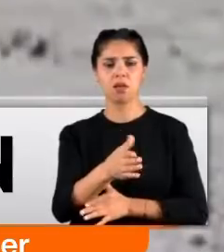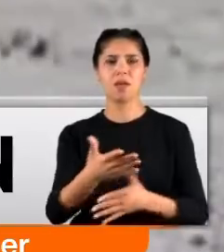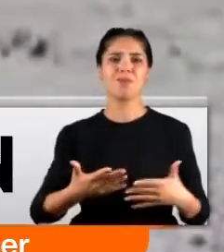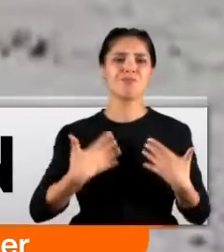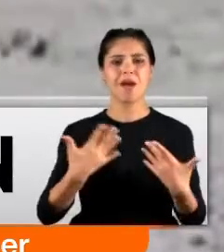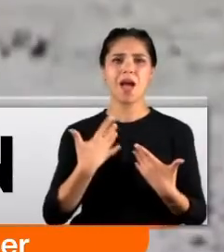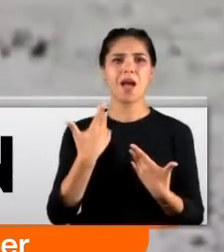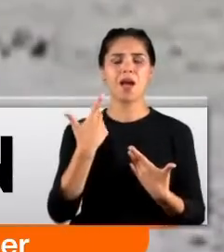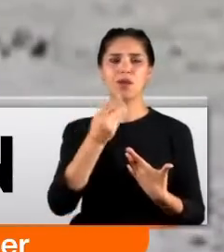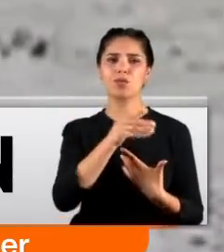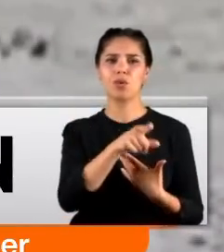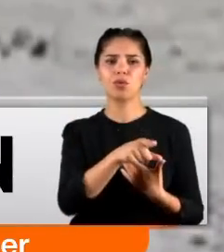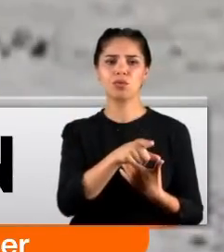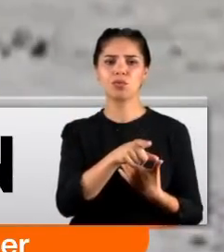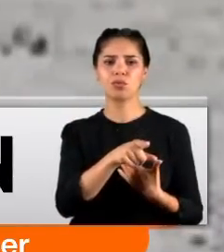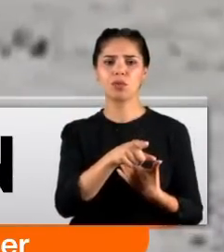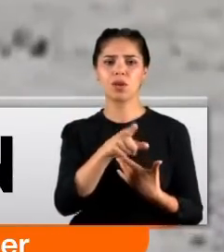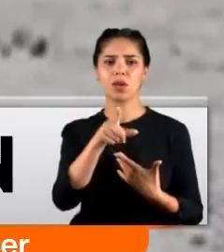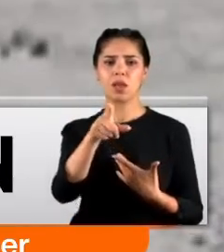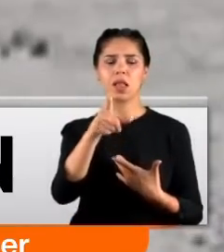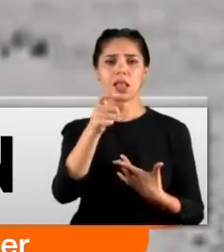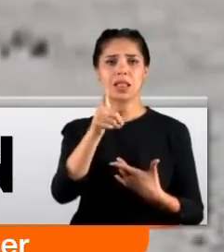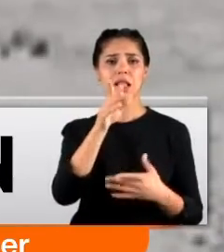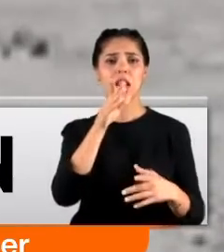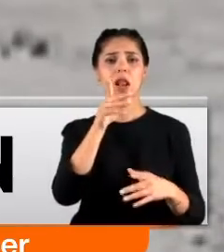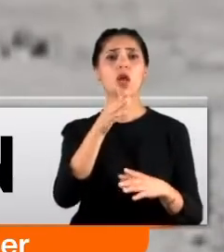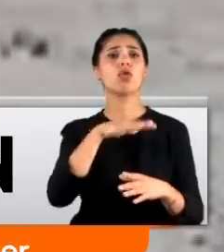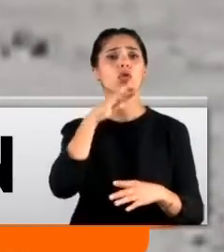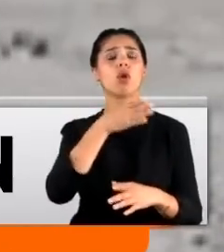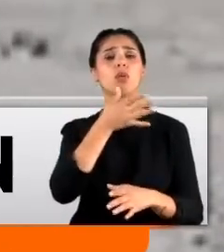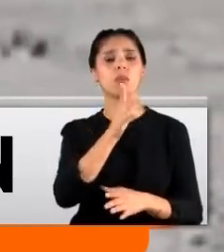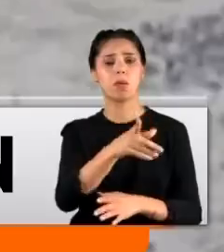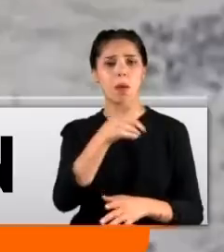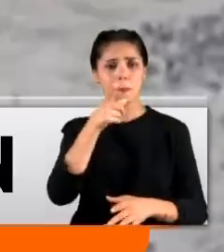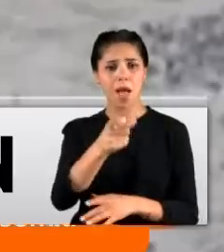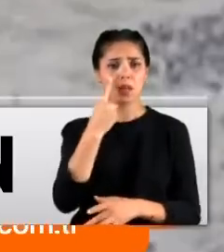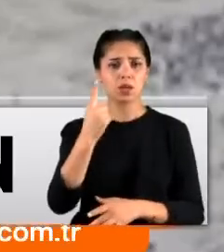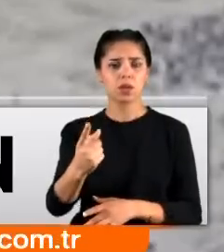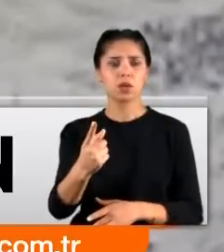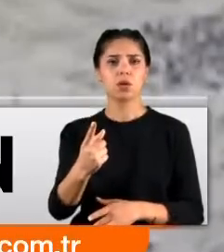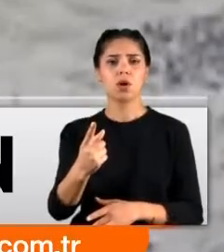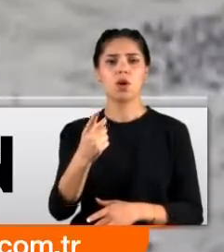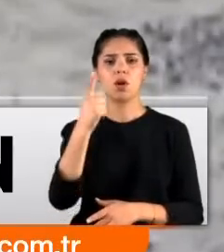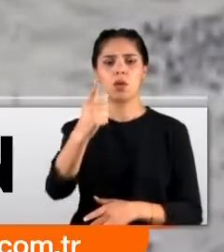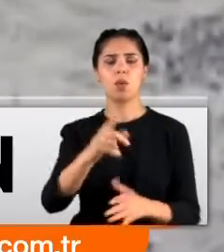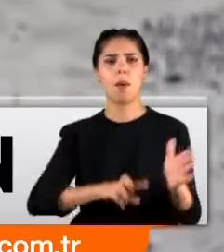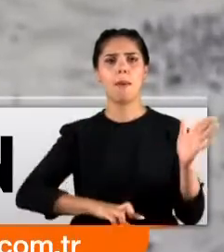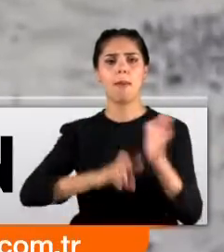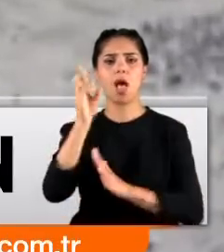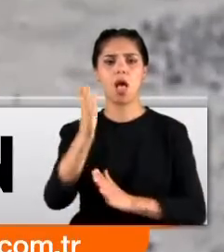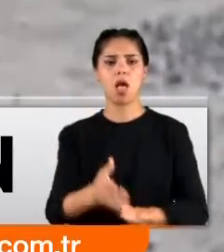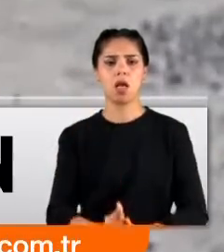Merakına yenik düşmüş solda yürüyen ufaklık, silahın dolu olduğunun farkında bile değildi. Tetiğe basmasıyla roketin ateşlenmesi bir